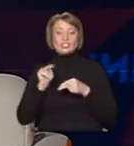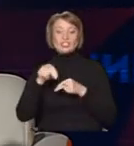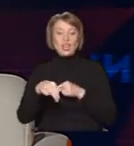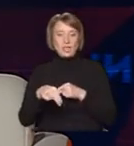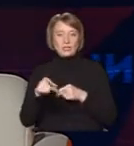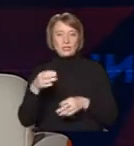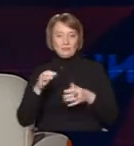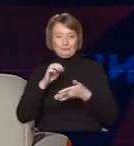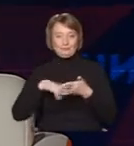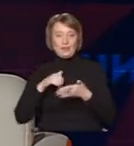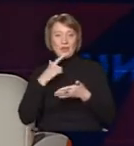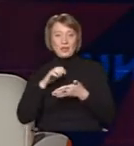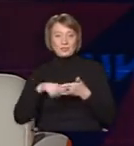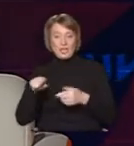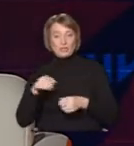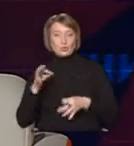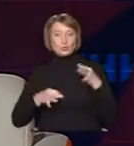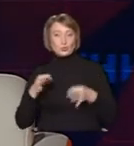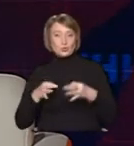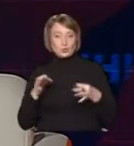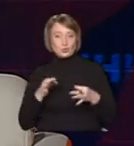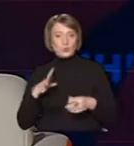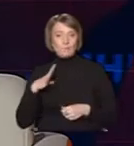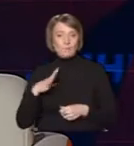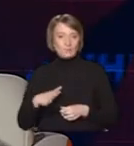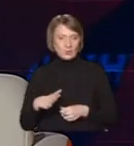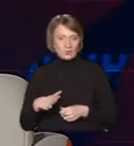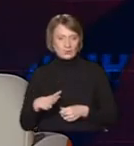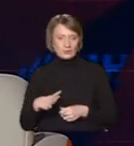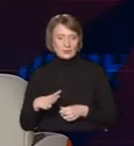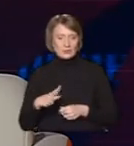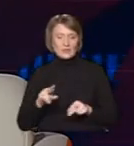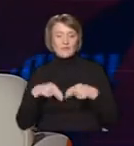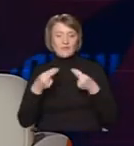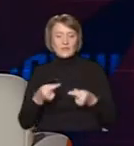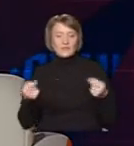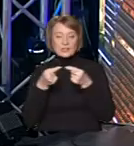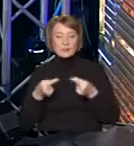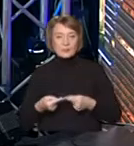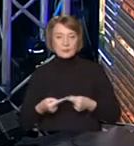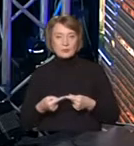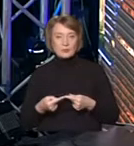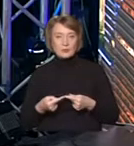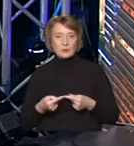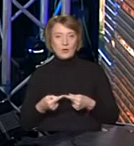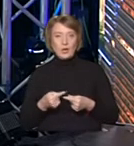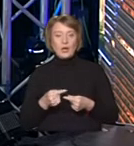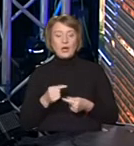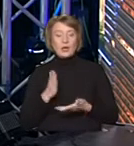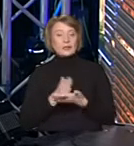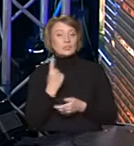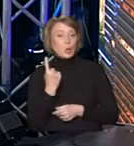щоб суд винес рішення, щоб примусити Київську міську державну адміністрацію видати відповідне містобудівні умови та обмеження. От тільки є одне